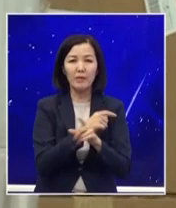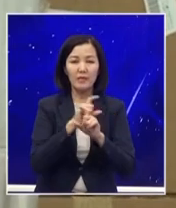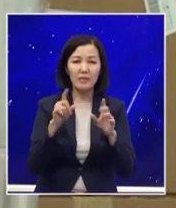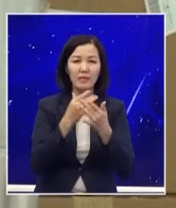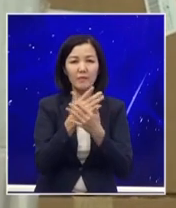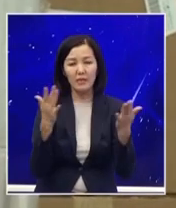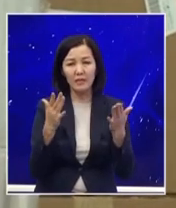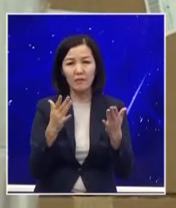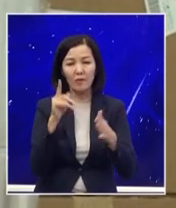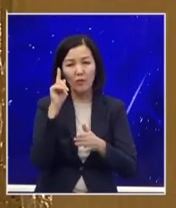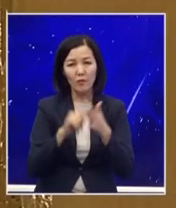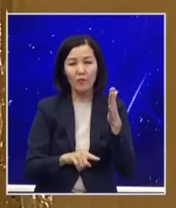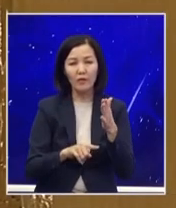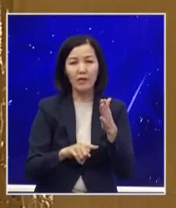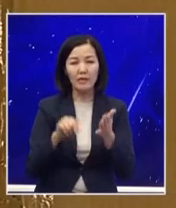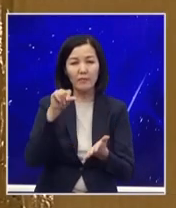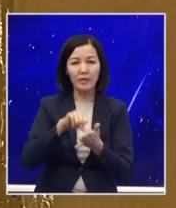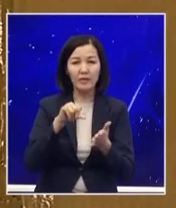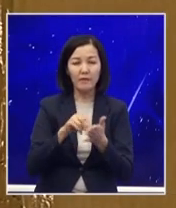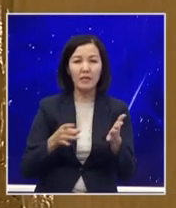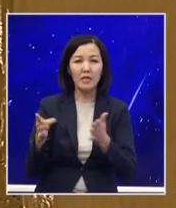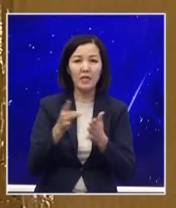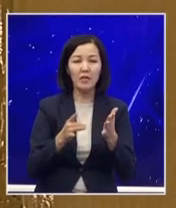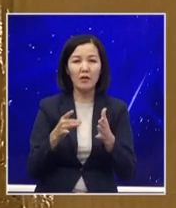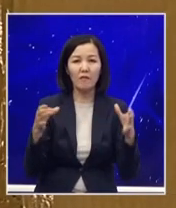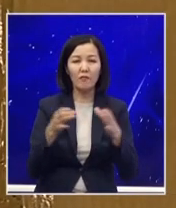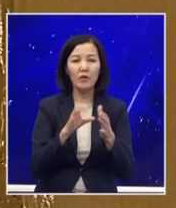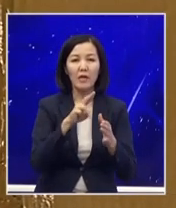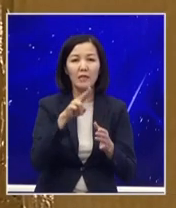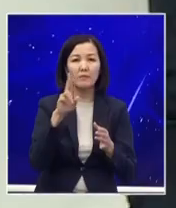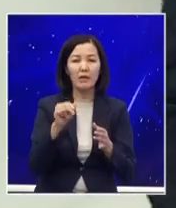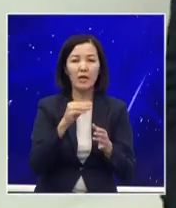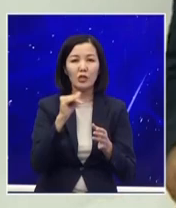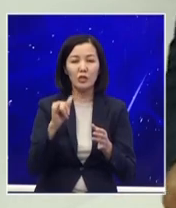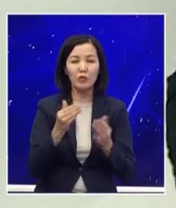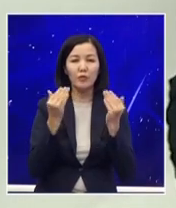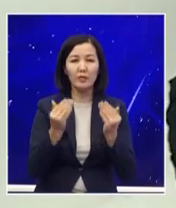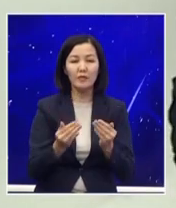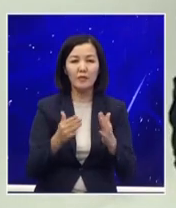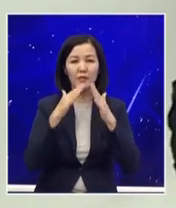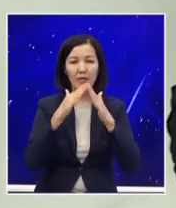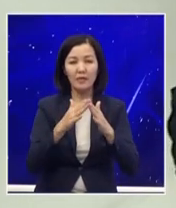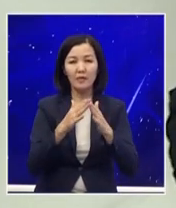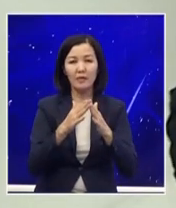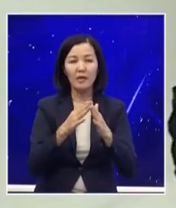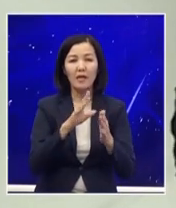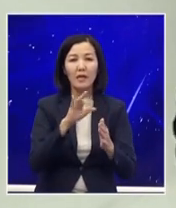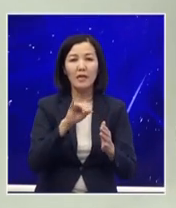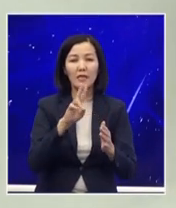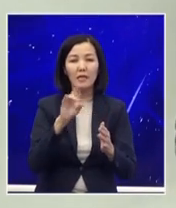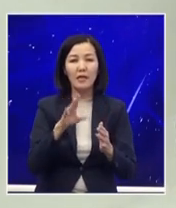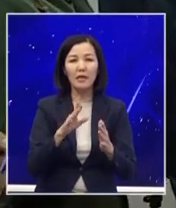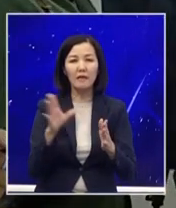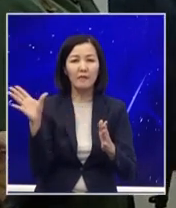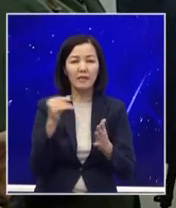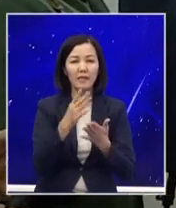средствами, уверяют представители оператора регионального стабфонда СПК ЖТСУ. В настоящее время на складе товарищества НКАР хранится весь